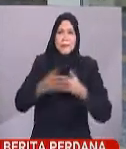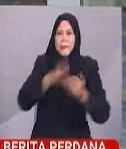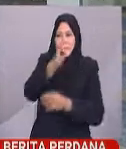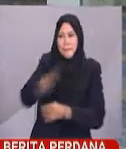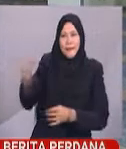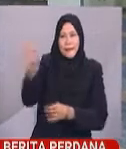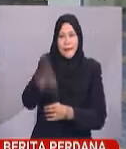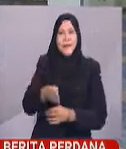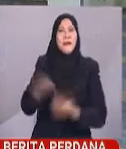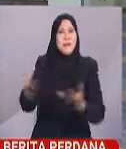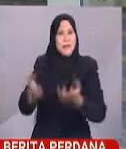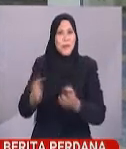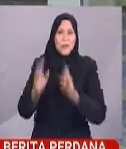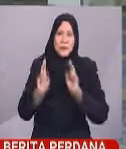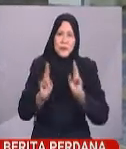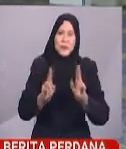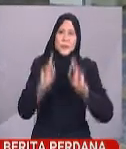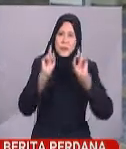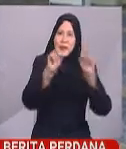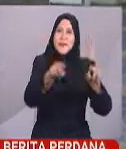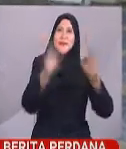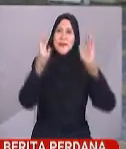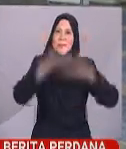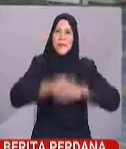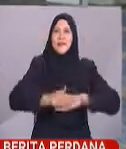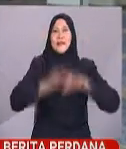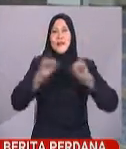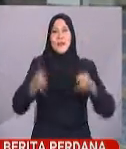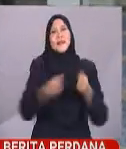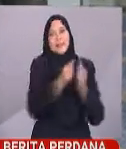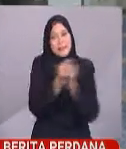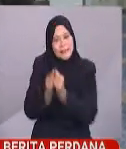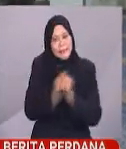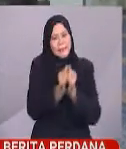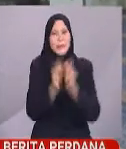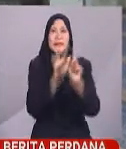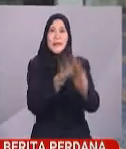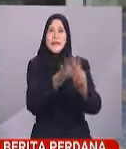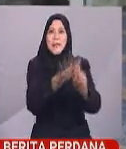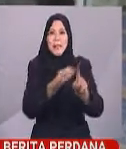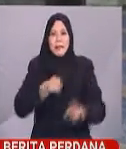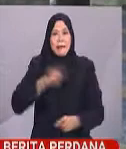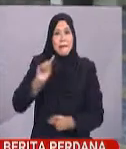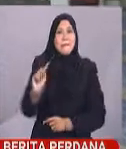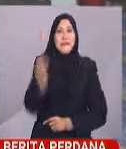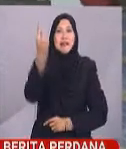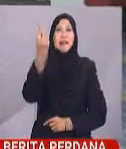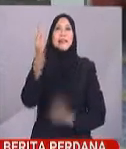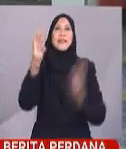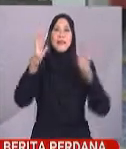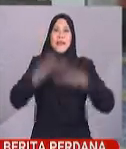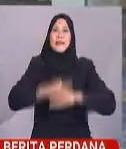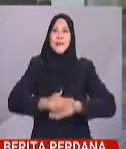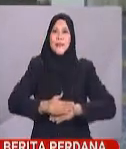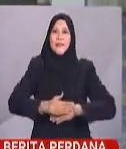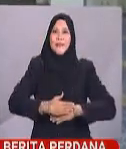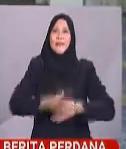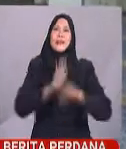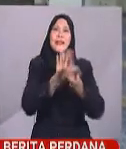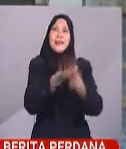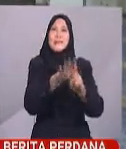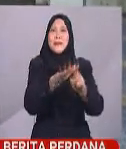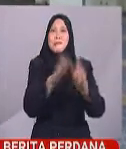semua untuk hadir solat Jumaat bersama-sama untuk mengimamkan. Biarlah saya orang pertama yang jadi imam Jumaat kali